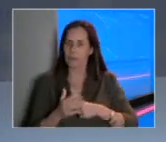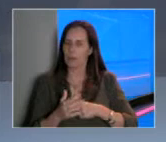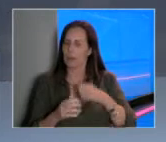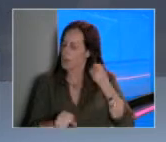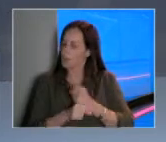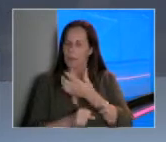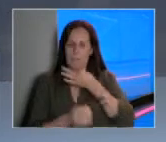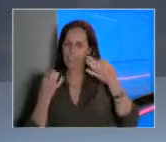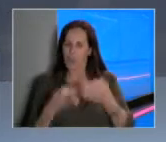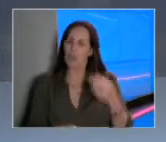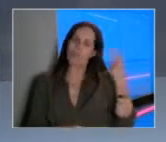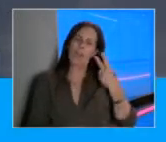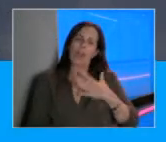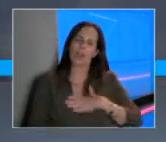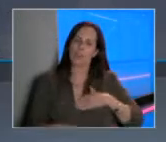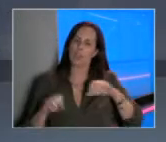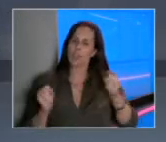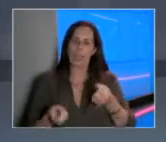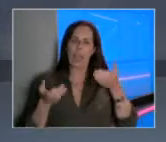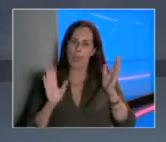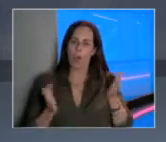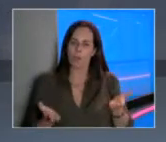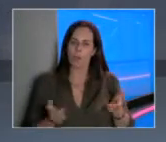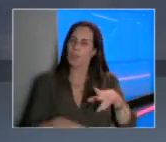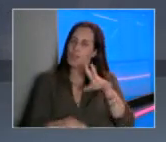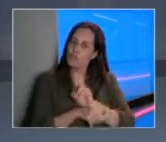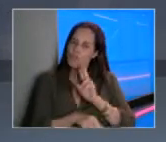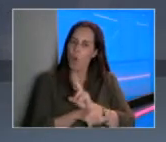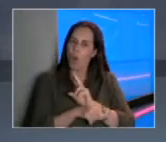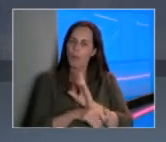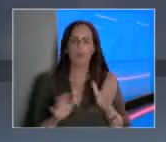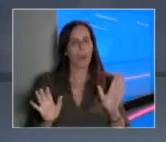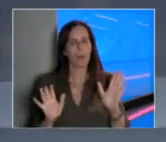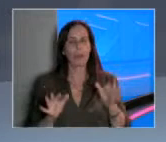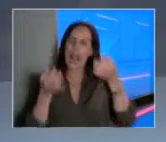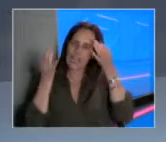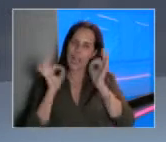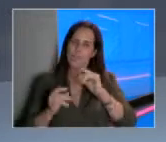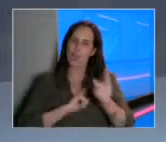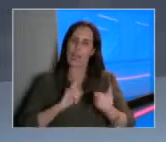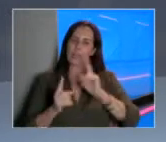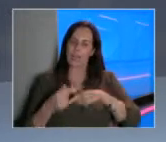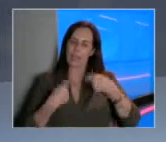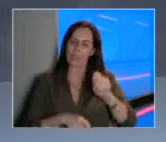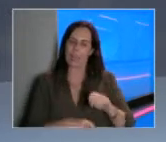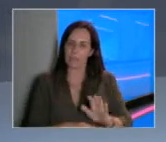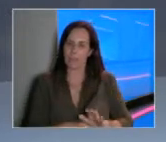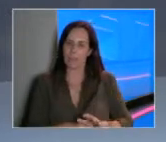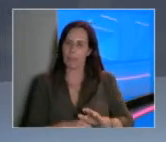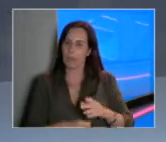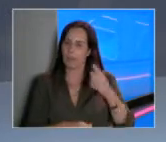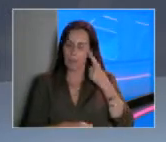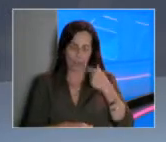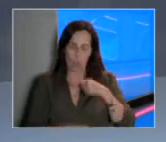לזה לעומק, וכמובן אני אשתדל מאוד לשמור על סוג של כבוד הדדי בין חברי הכנסת, בעיניי